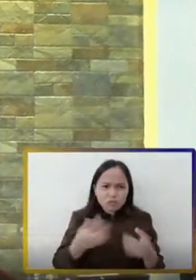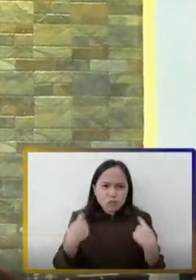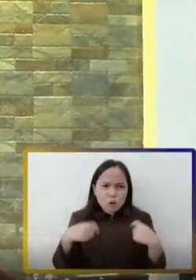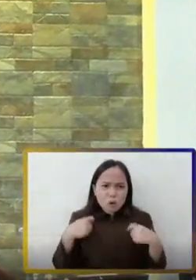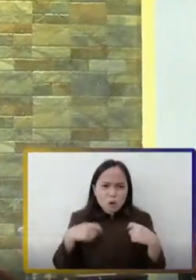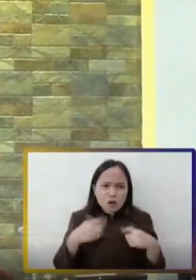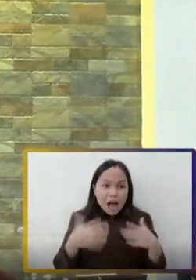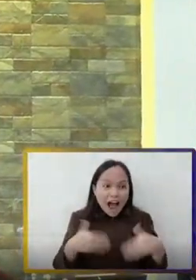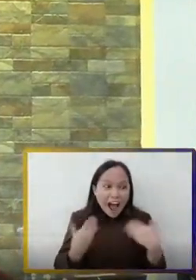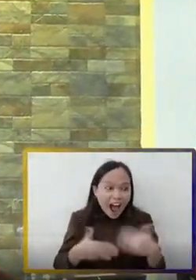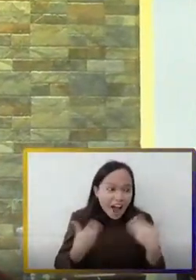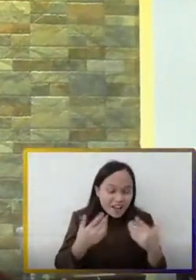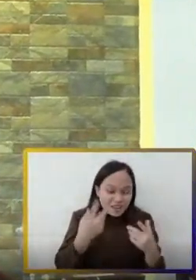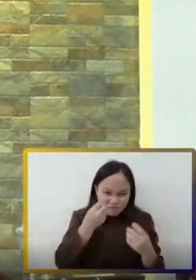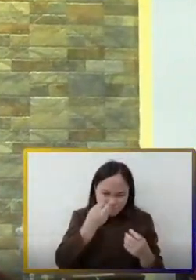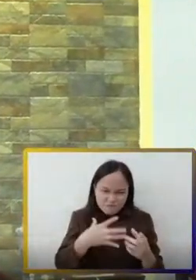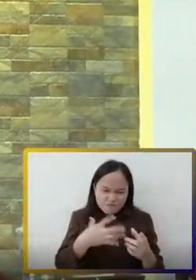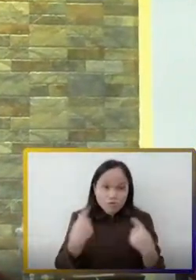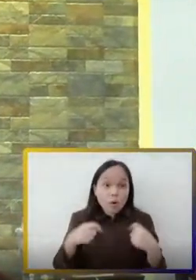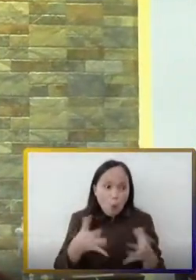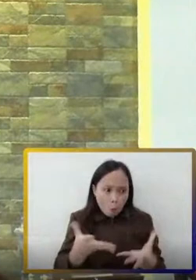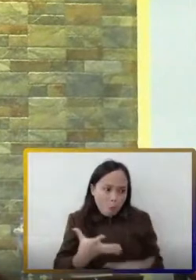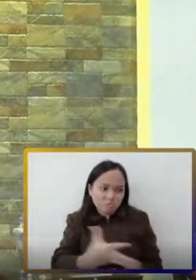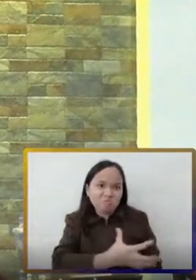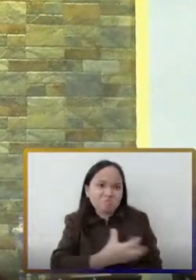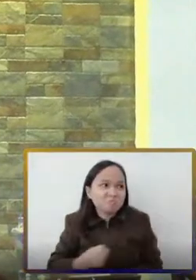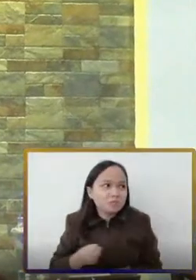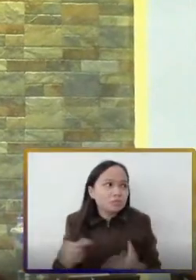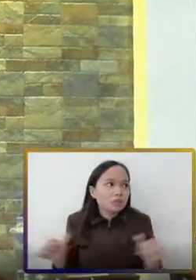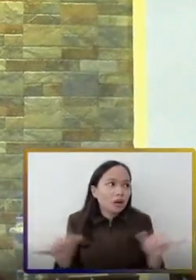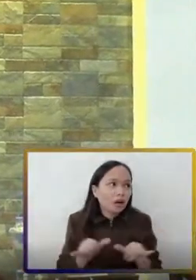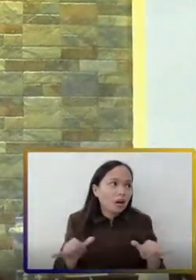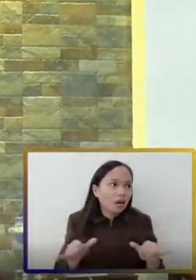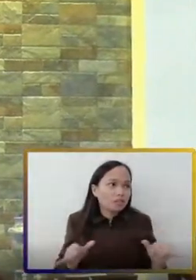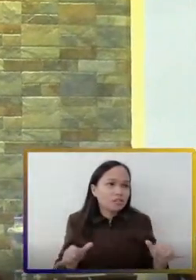yung bata doon sa pangit na laruan, kukunin niya pa yun.